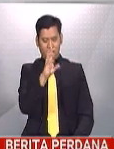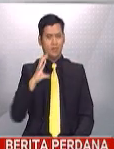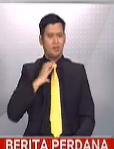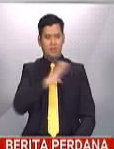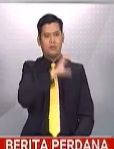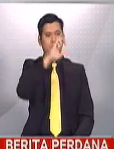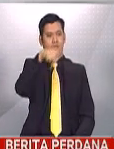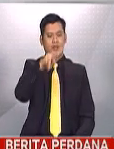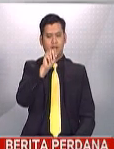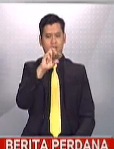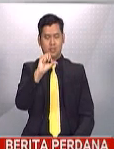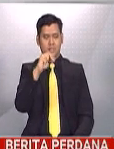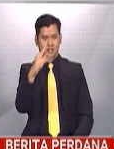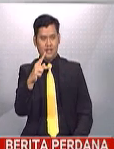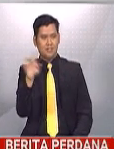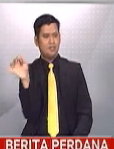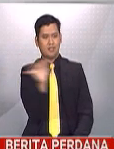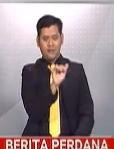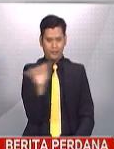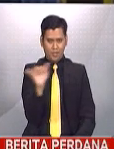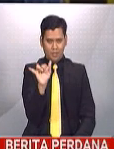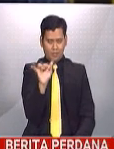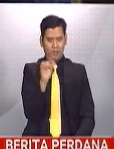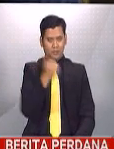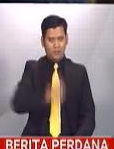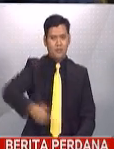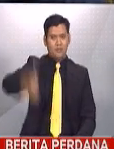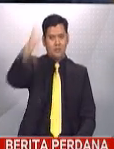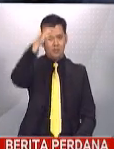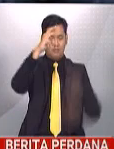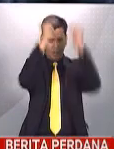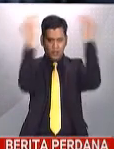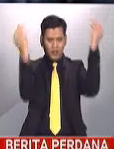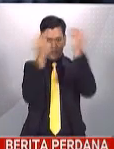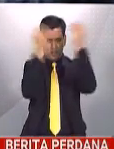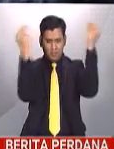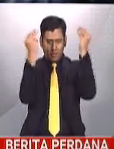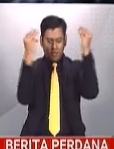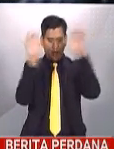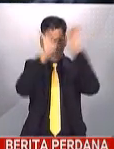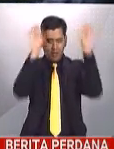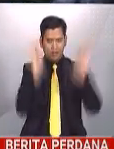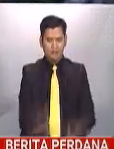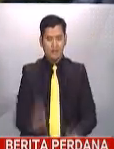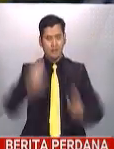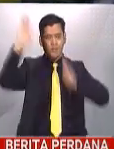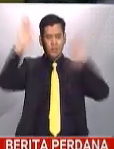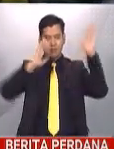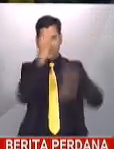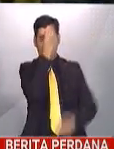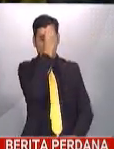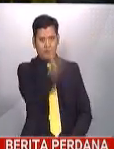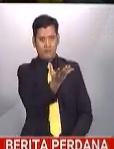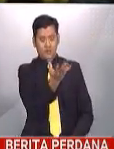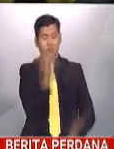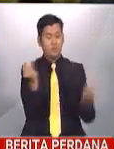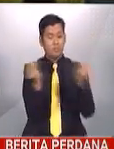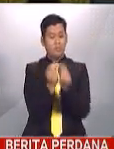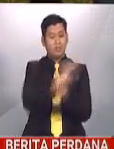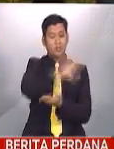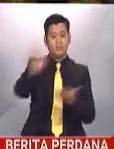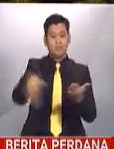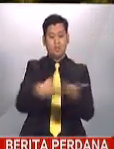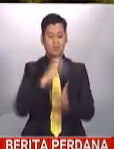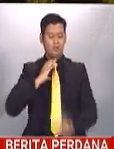PNGK sama. Pengerusi Majlis Pemeriksaan Malaysia, Profesor Emeritus Dato' Dr. Mohamad Azrai Kassim berkata, jumlah